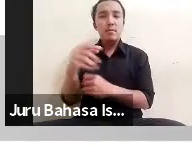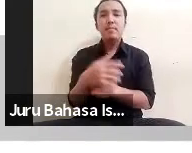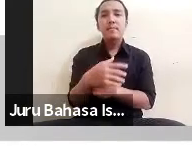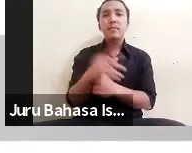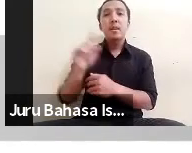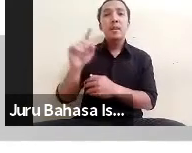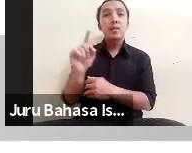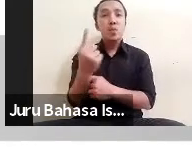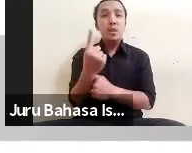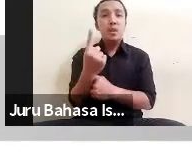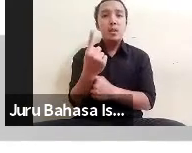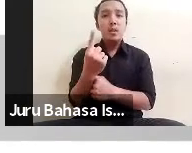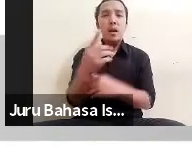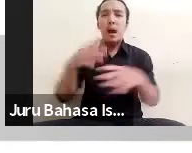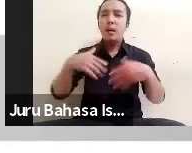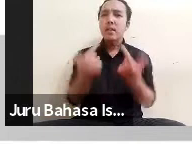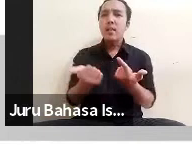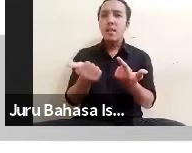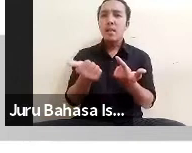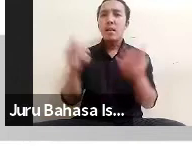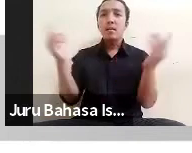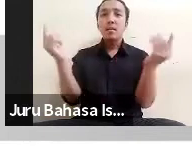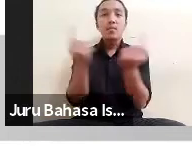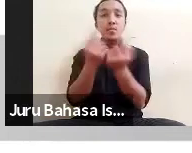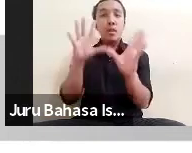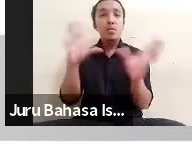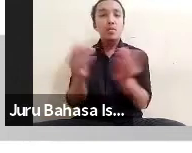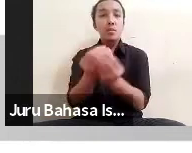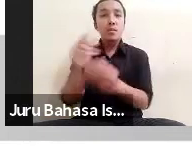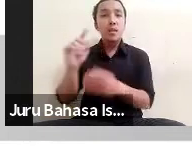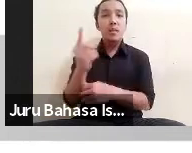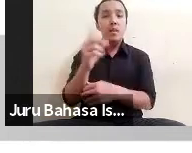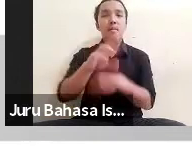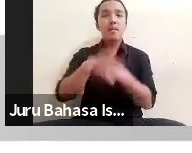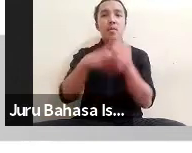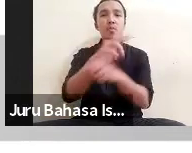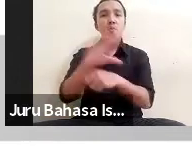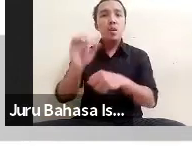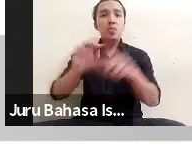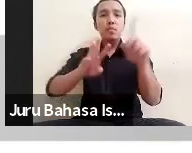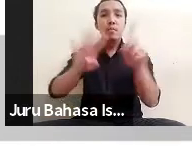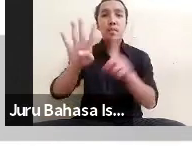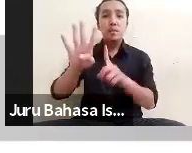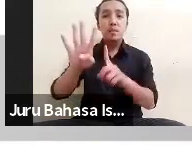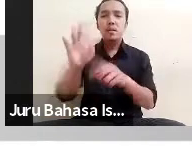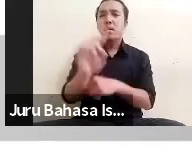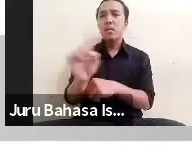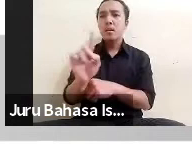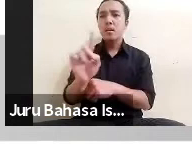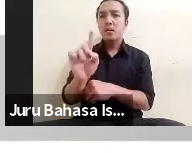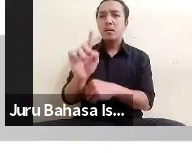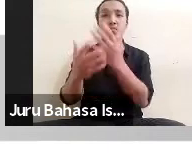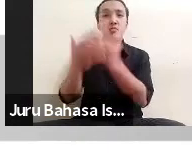Inklusi 2014, Temu Inklusi pertama, di mana pada waktu itu Indonesia sedang